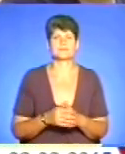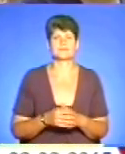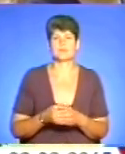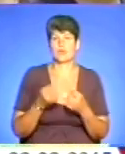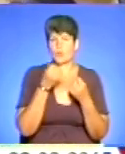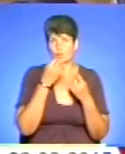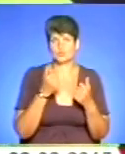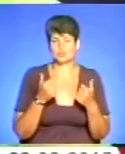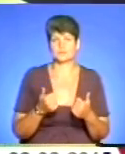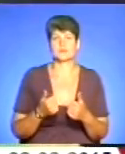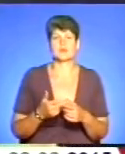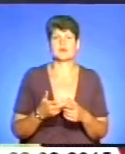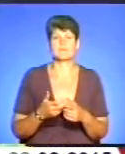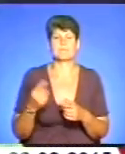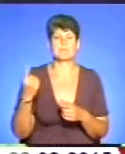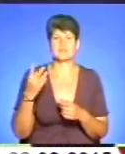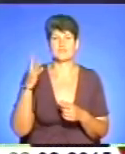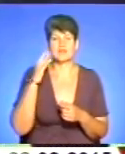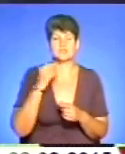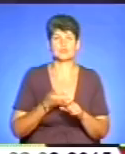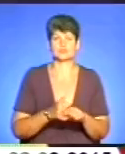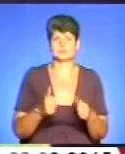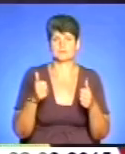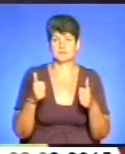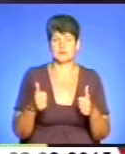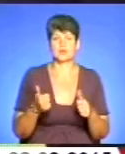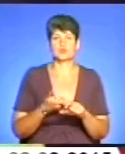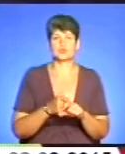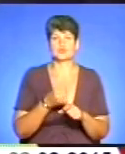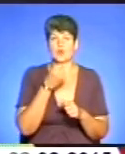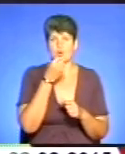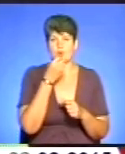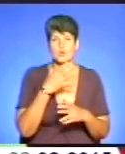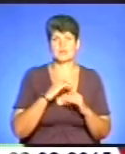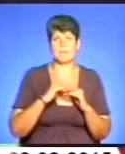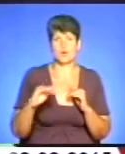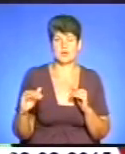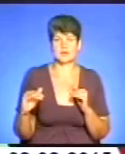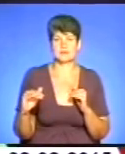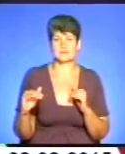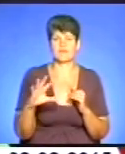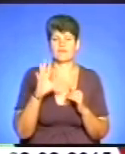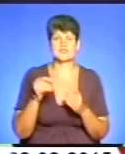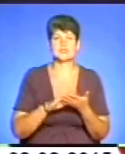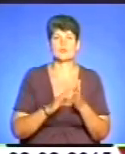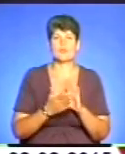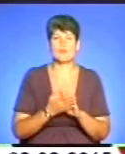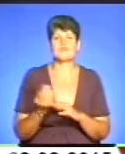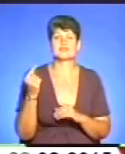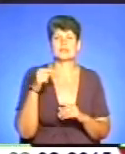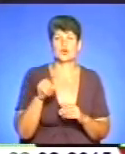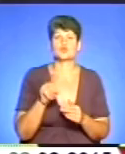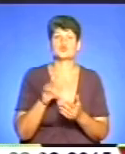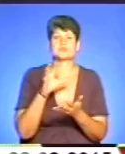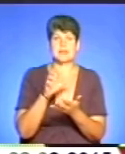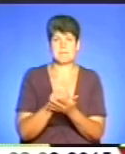Хороший дуже. Перші враження досить позитивні, дуже хороше покриття, всі умови для того, щоб